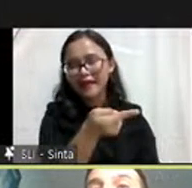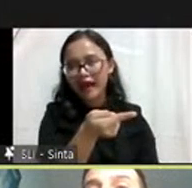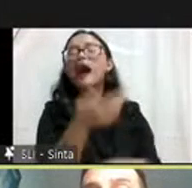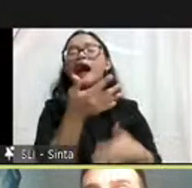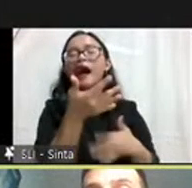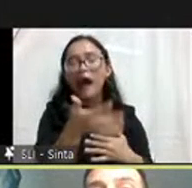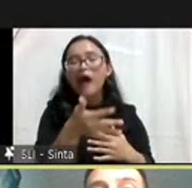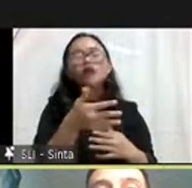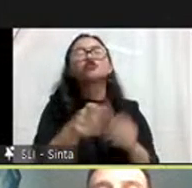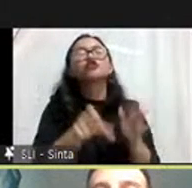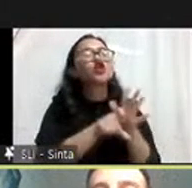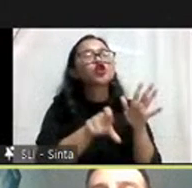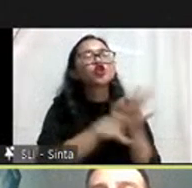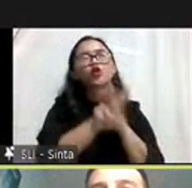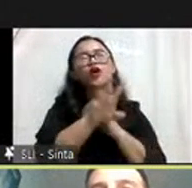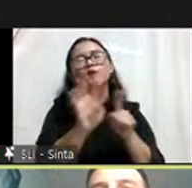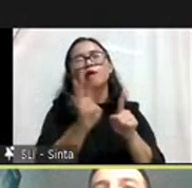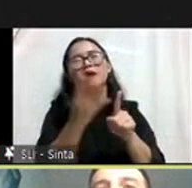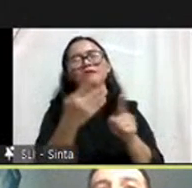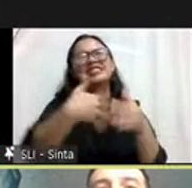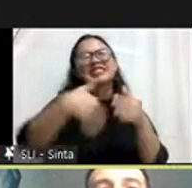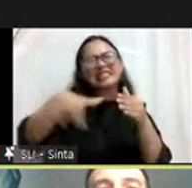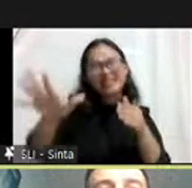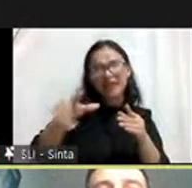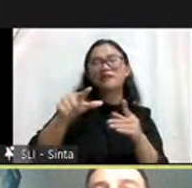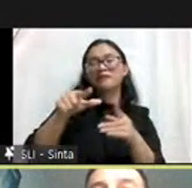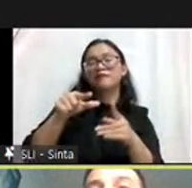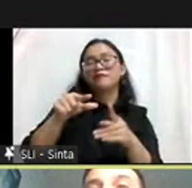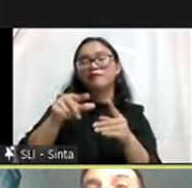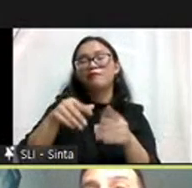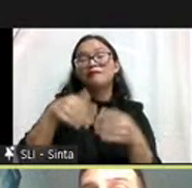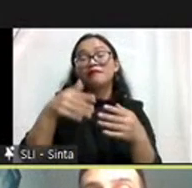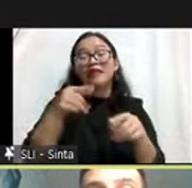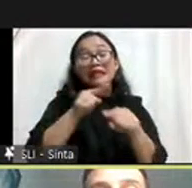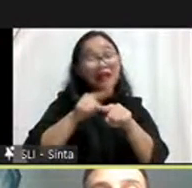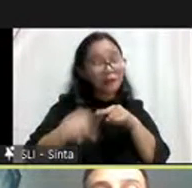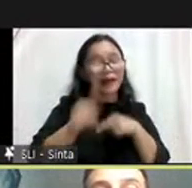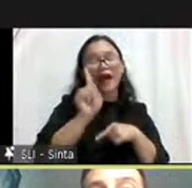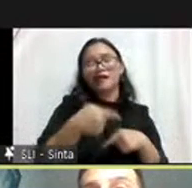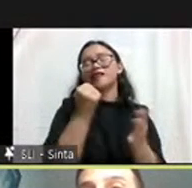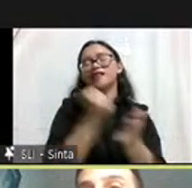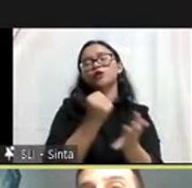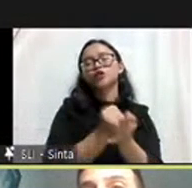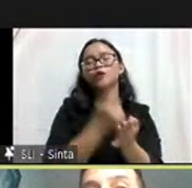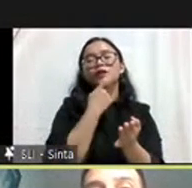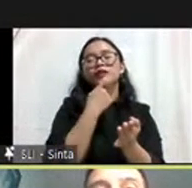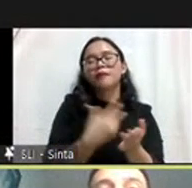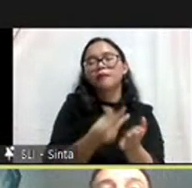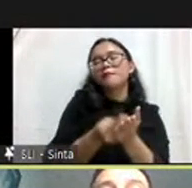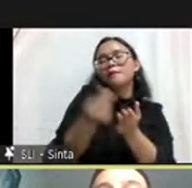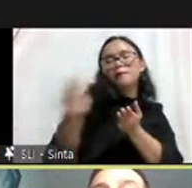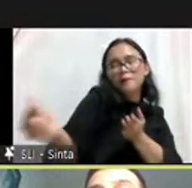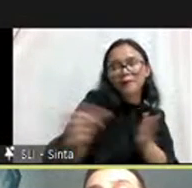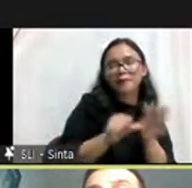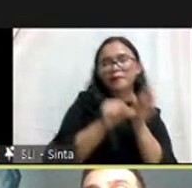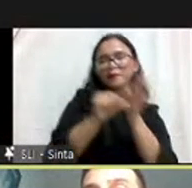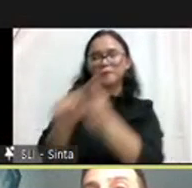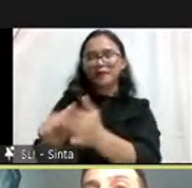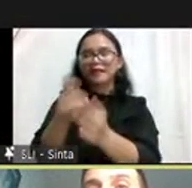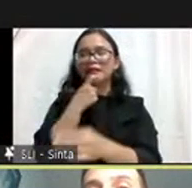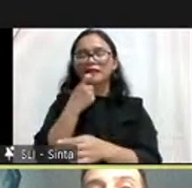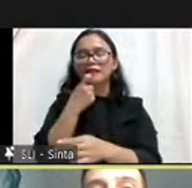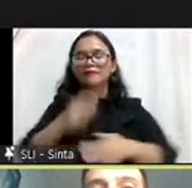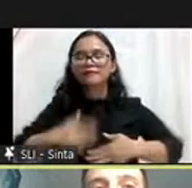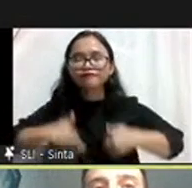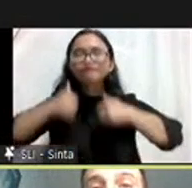projek itu pada 2014 ee mereka memiliki tanggung jawab untuk memberikan kompensasi ee pemulihan yang tepat